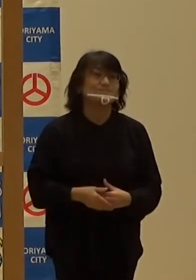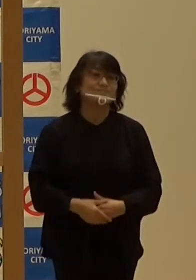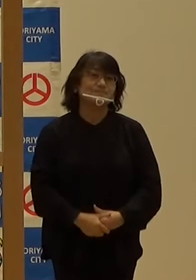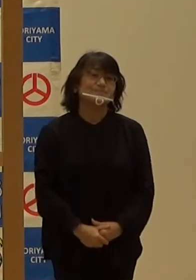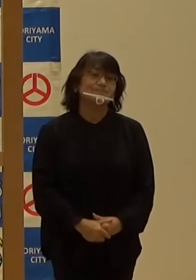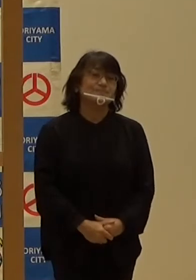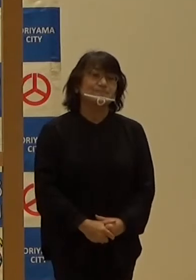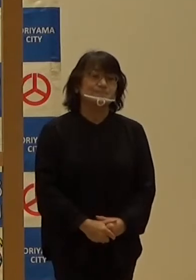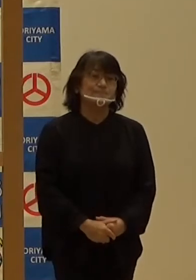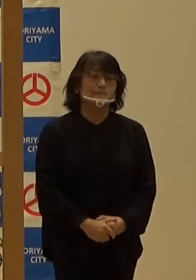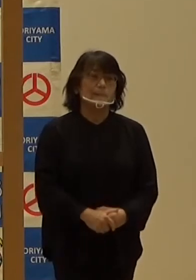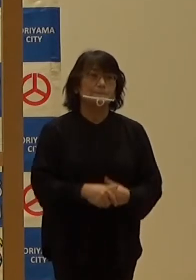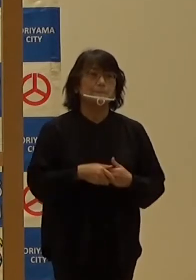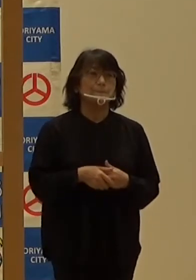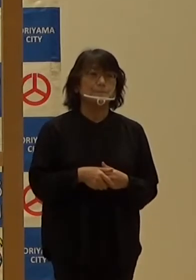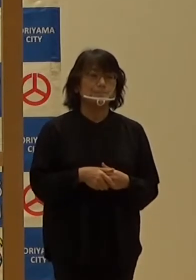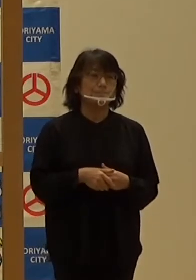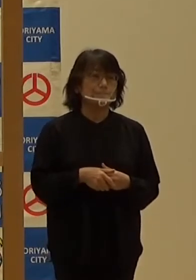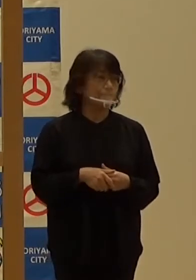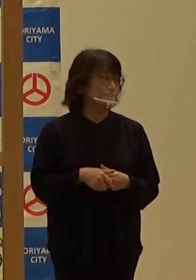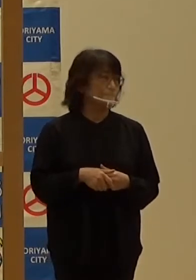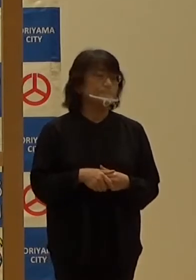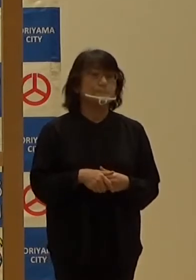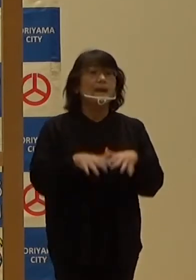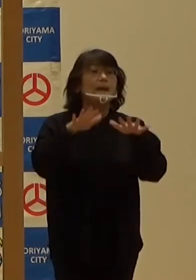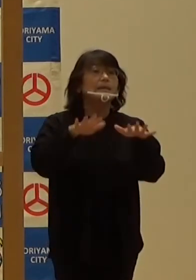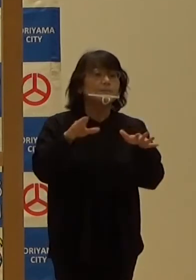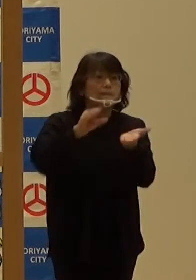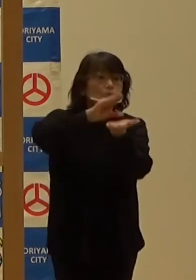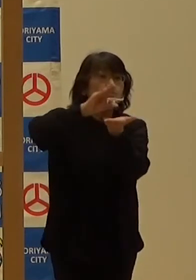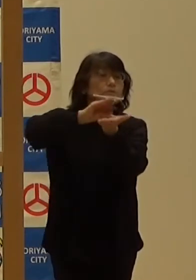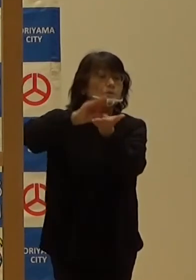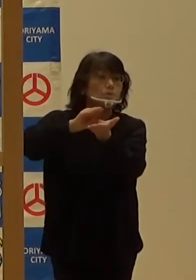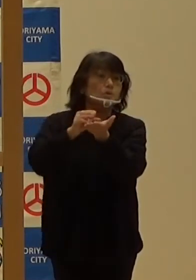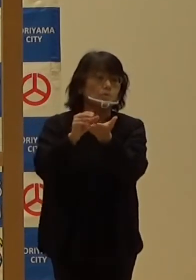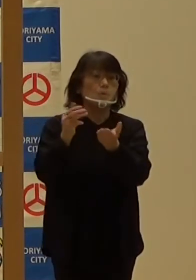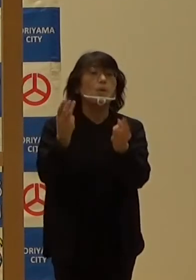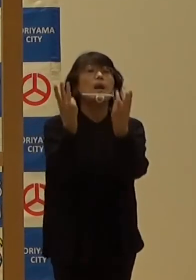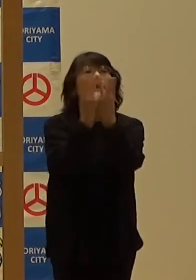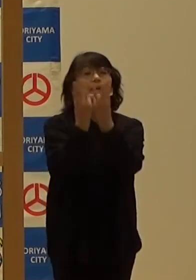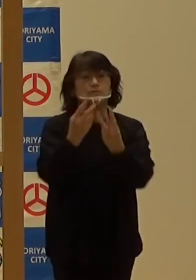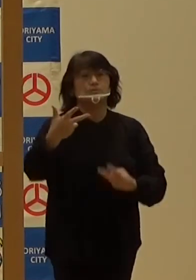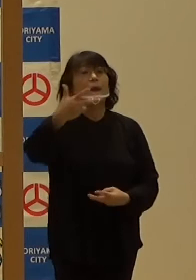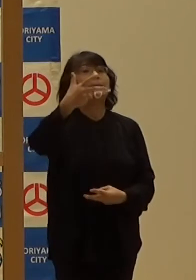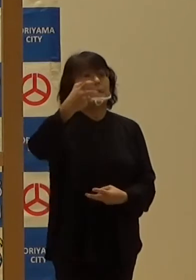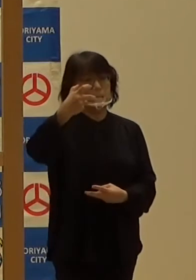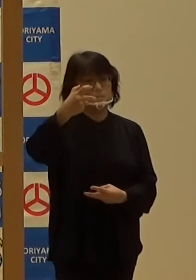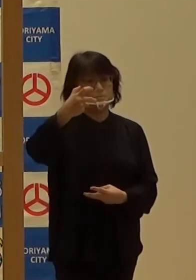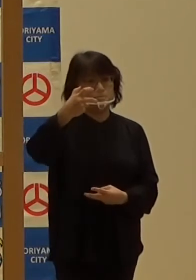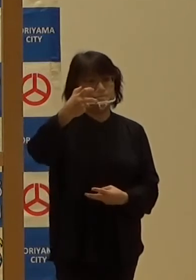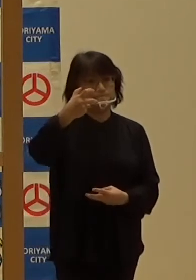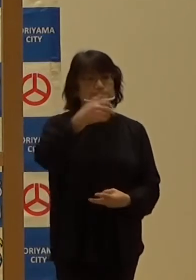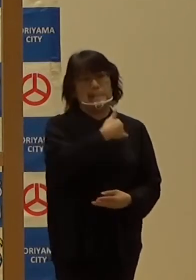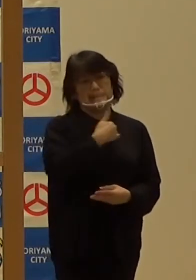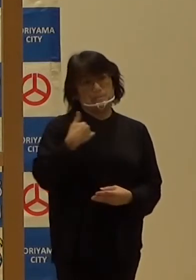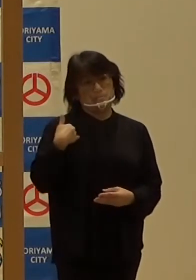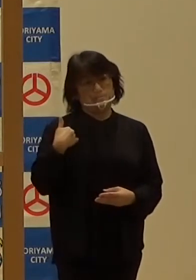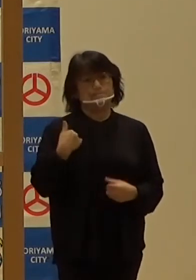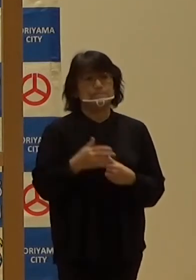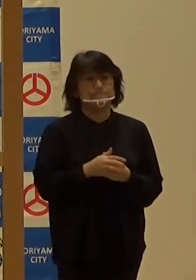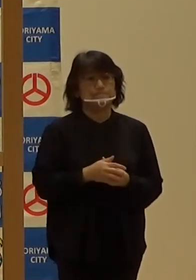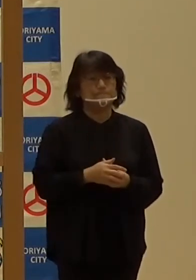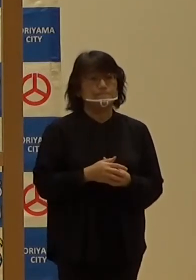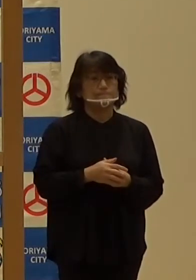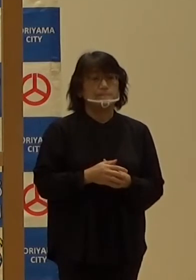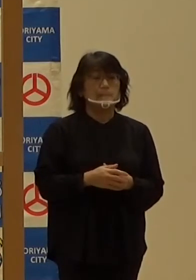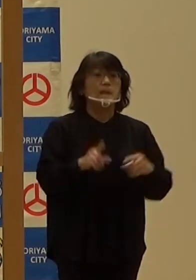かればお願いします。 はい、現在ですね、今のところ70台の駐車可能なんですけれども、新た